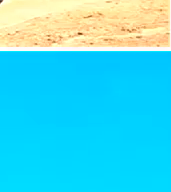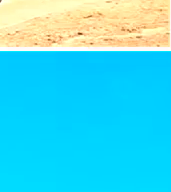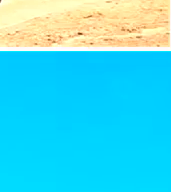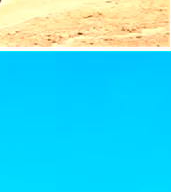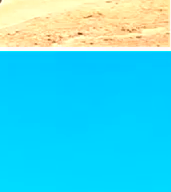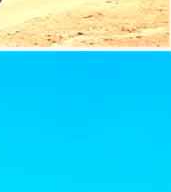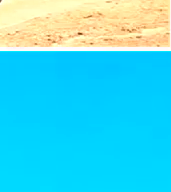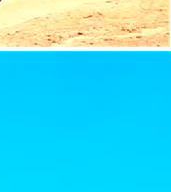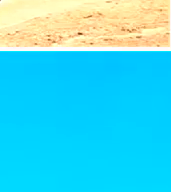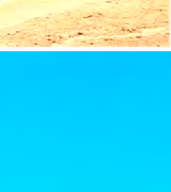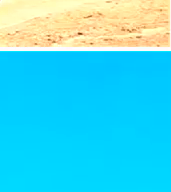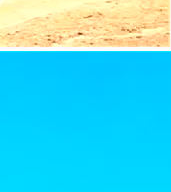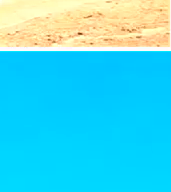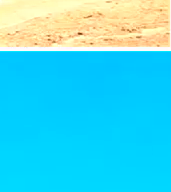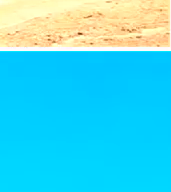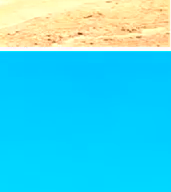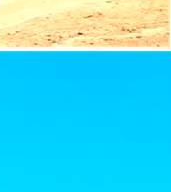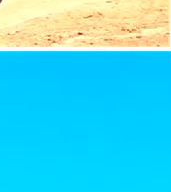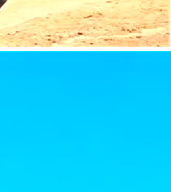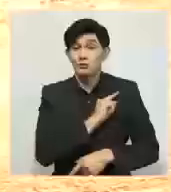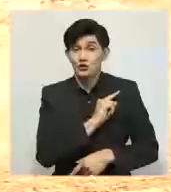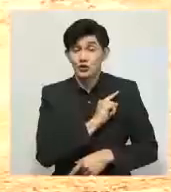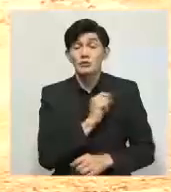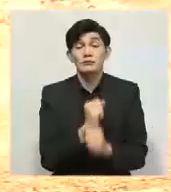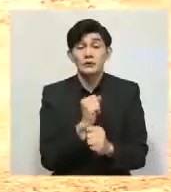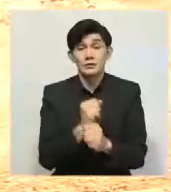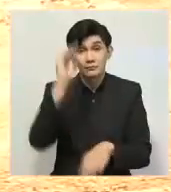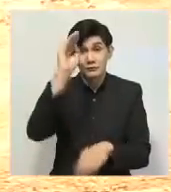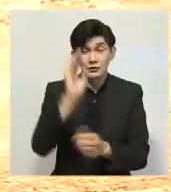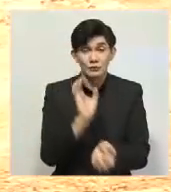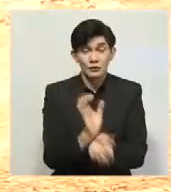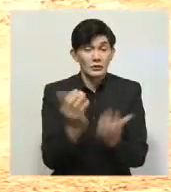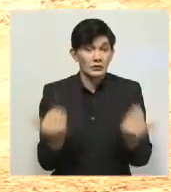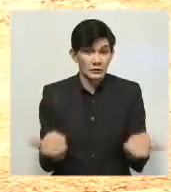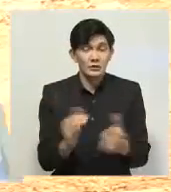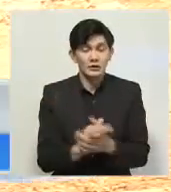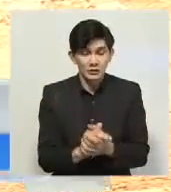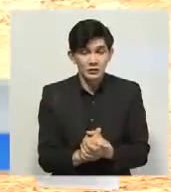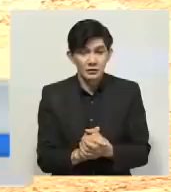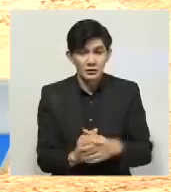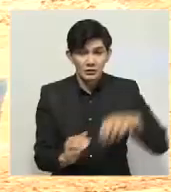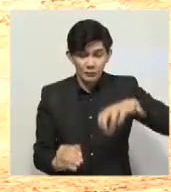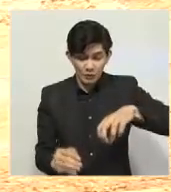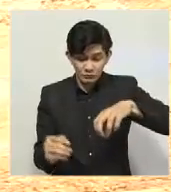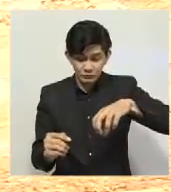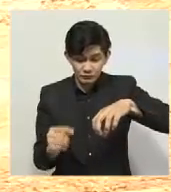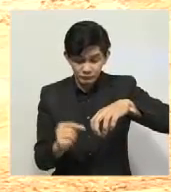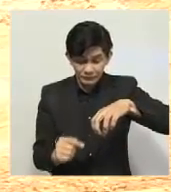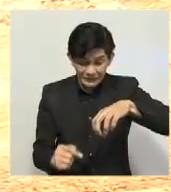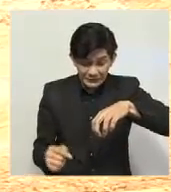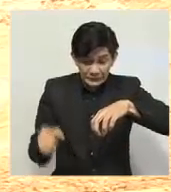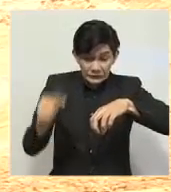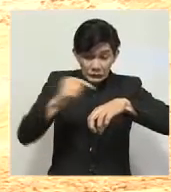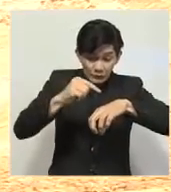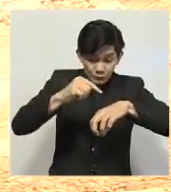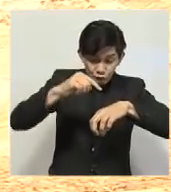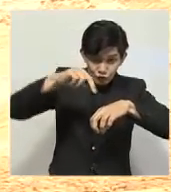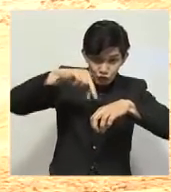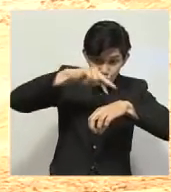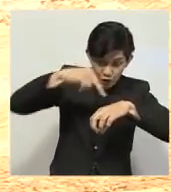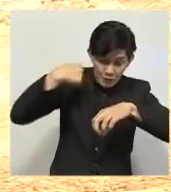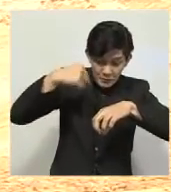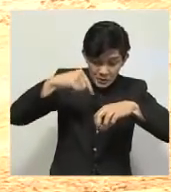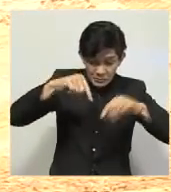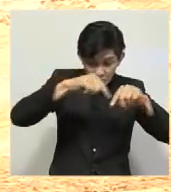ค่ะคุณสุภัทรคะนอกจากภารกิจนะคะวันนี้ภารกิจของตำรวจเองก็มีการขึ้นไปสำรวจโพรงขุดเจาะนะคะ